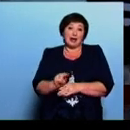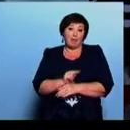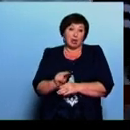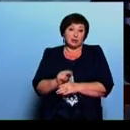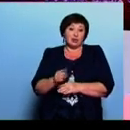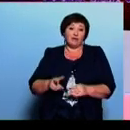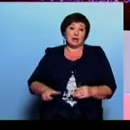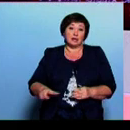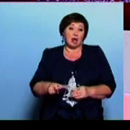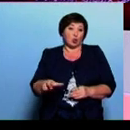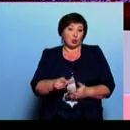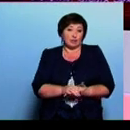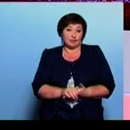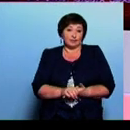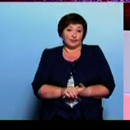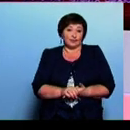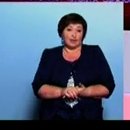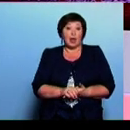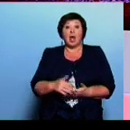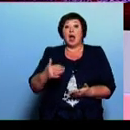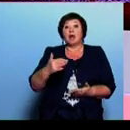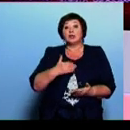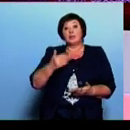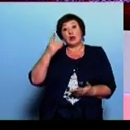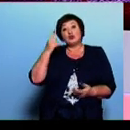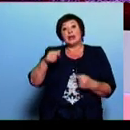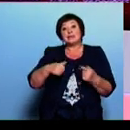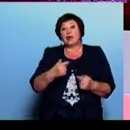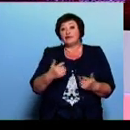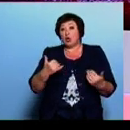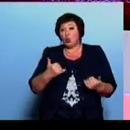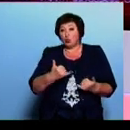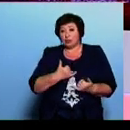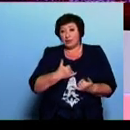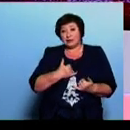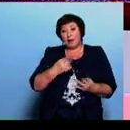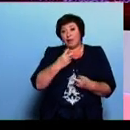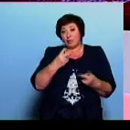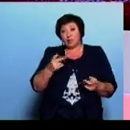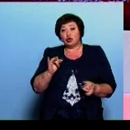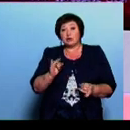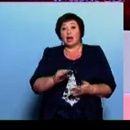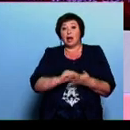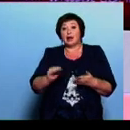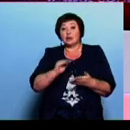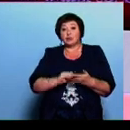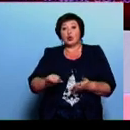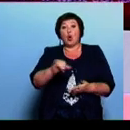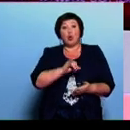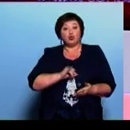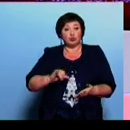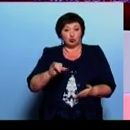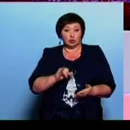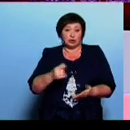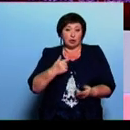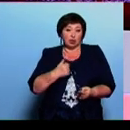ВКонтакте. А в деревне Костино Сарапульского района ждут открытия нового фельдшерско-акушерского пункта. Население здесь стремительно